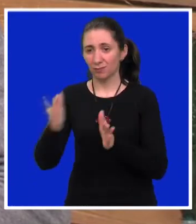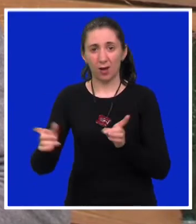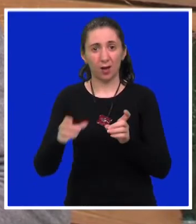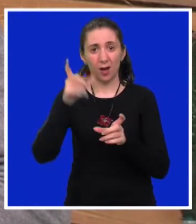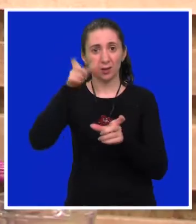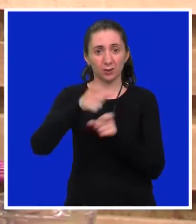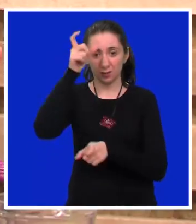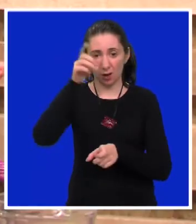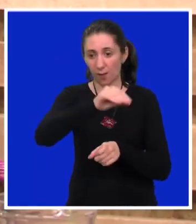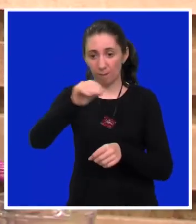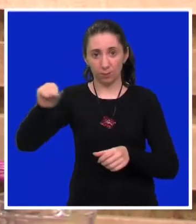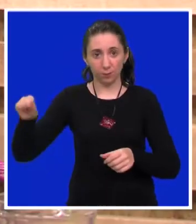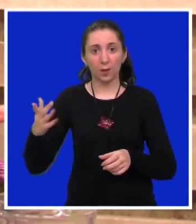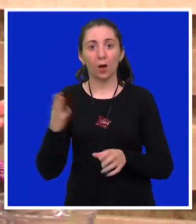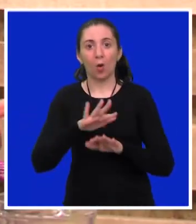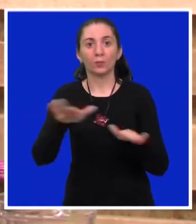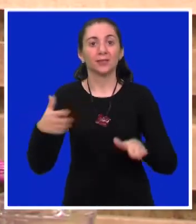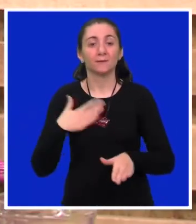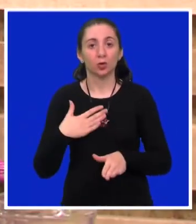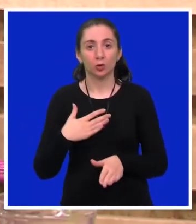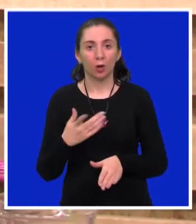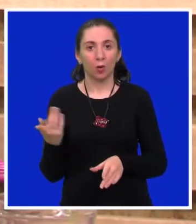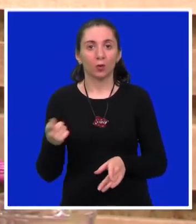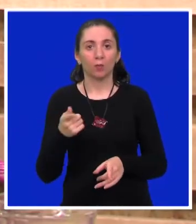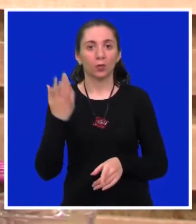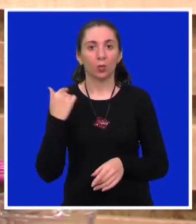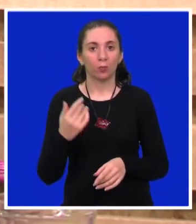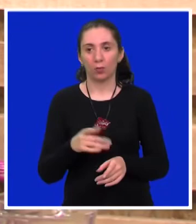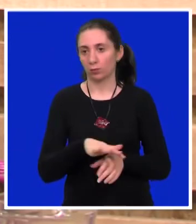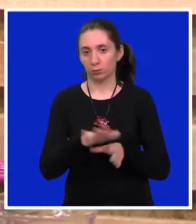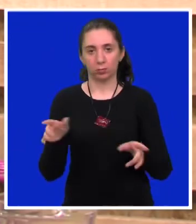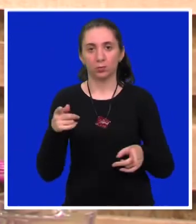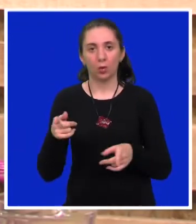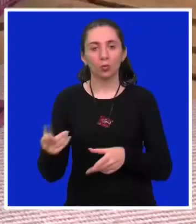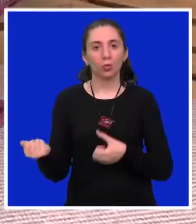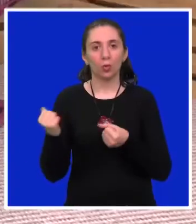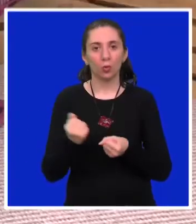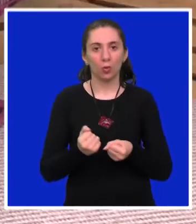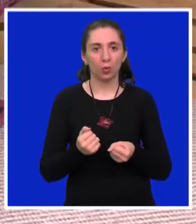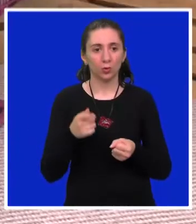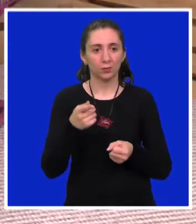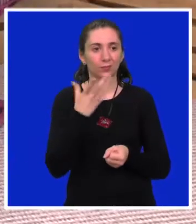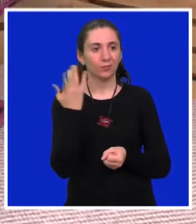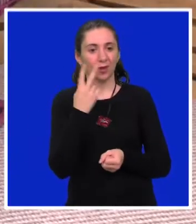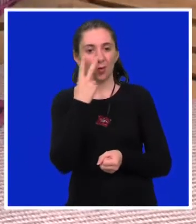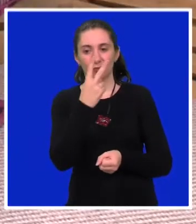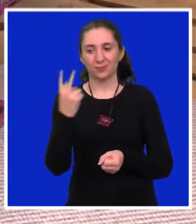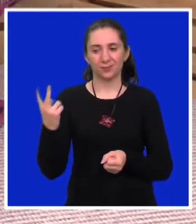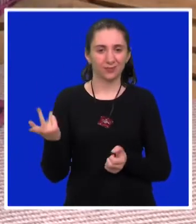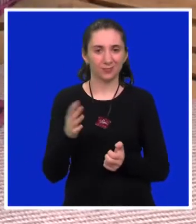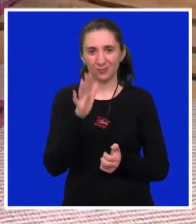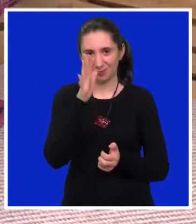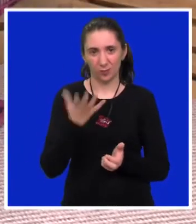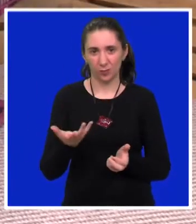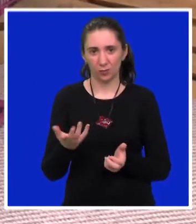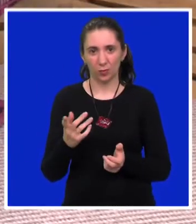svake zgrade bio kako bi ljudi željeli da imaju pri ruci, ali onda bi to bilo... To za sobom nosi i ovaj estetski dio koji sigurno